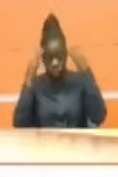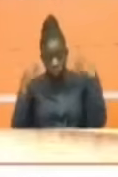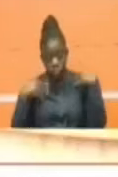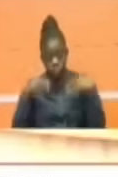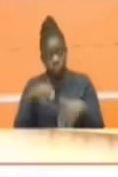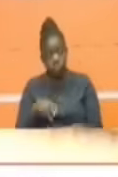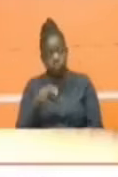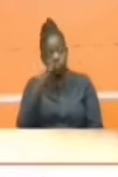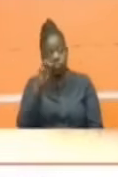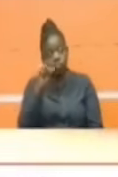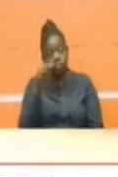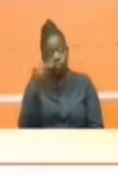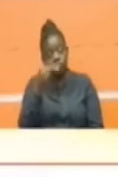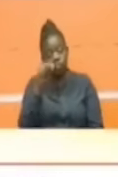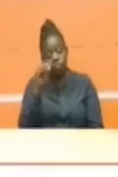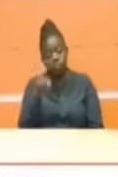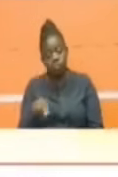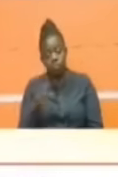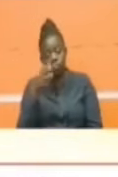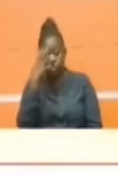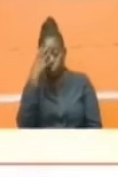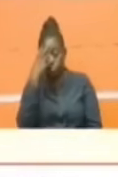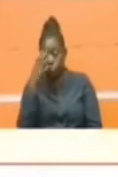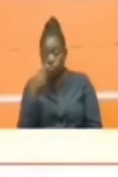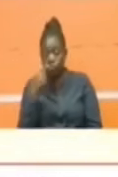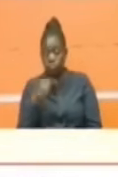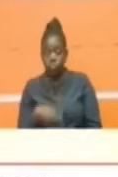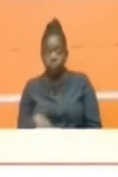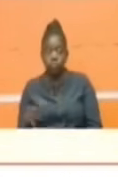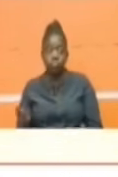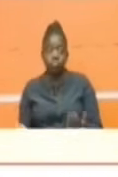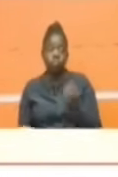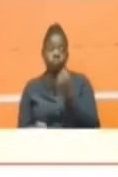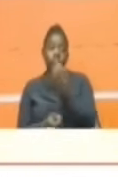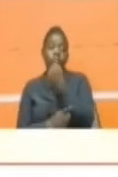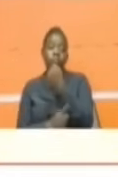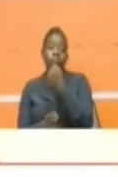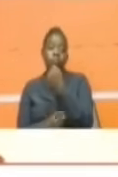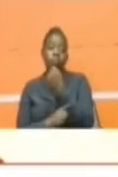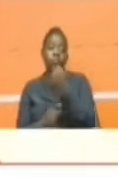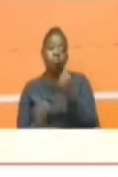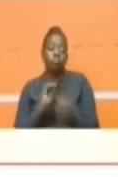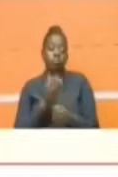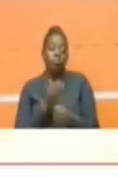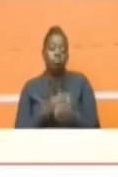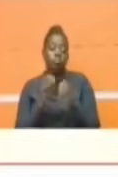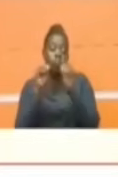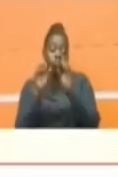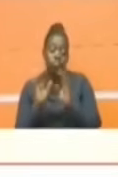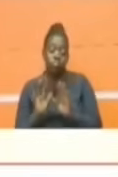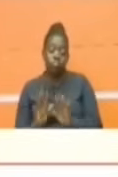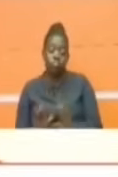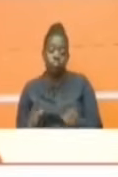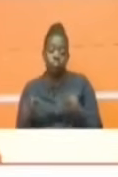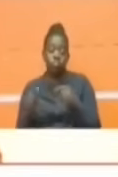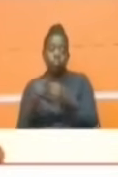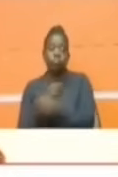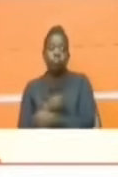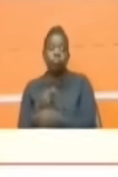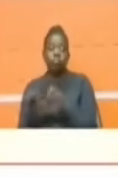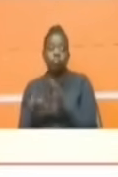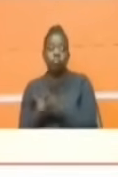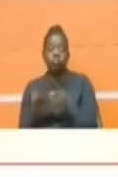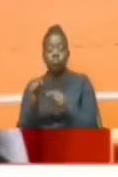Mahadi Kayondo n'amujolonga ng'ategeeza nga bw'asusse okwesa empiki n'abasomesa abakyala ekikontana n'amateeka